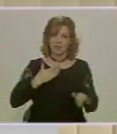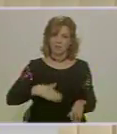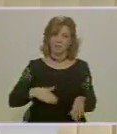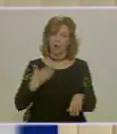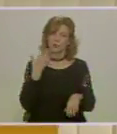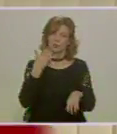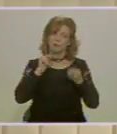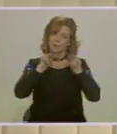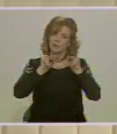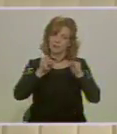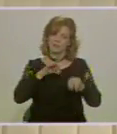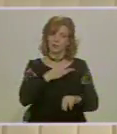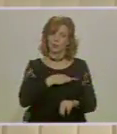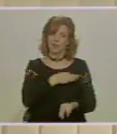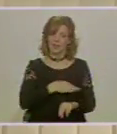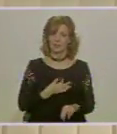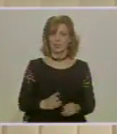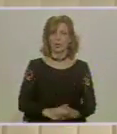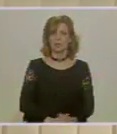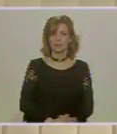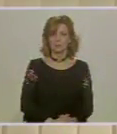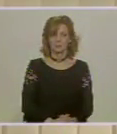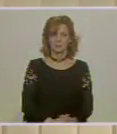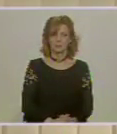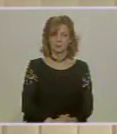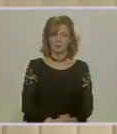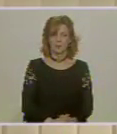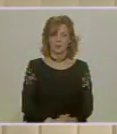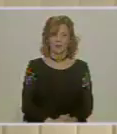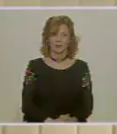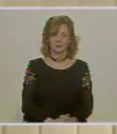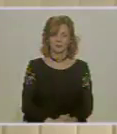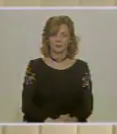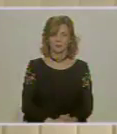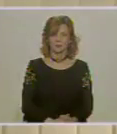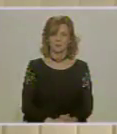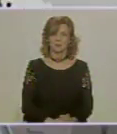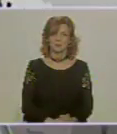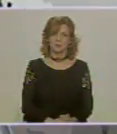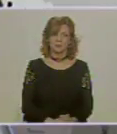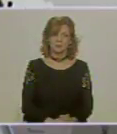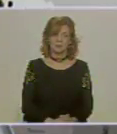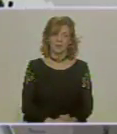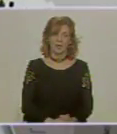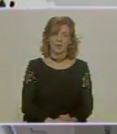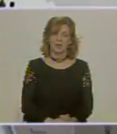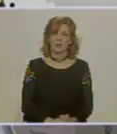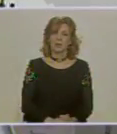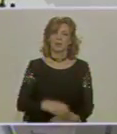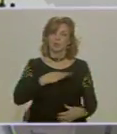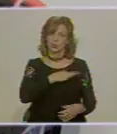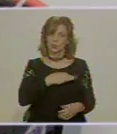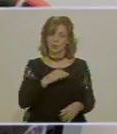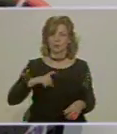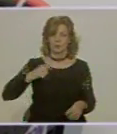mei, doctoranzilor mei, masteranzilor mei, masteranzilor noștri, pentru că ei sunt ai Universității din Craiova. Ei sunt